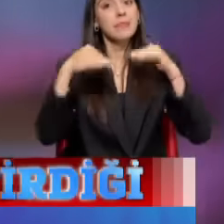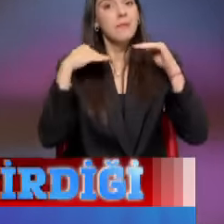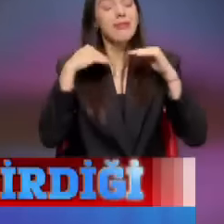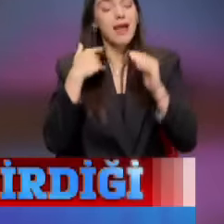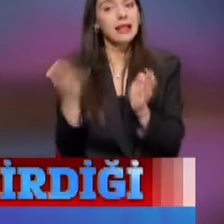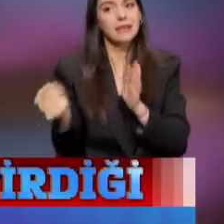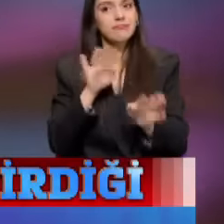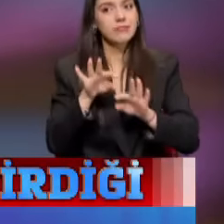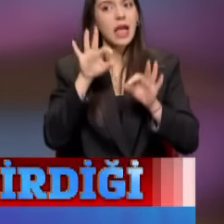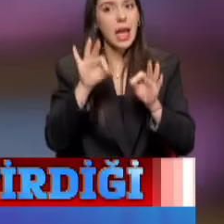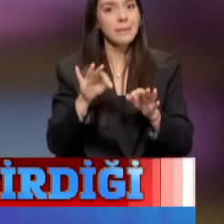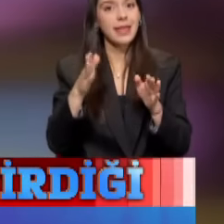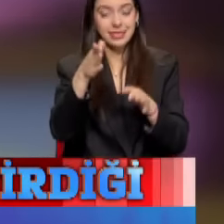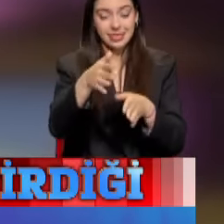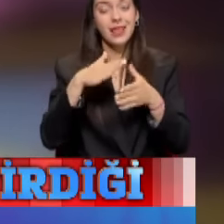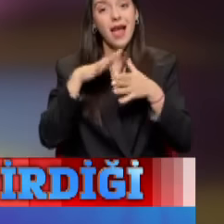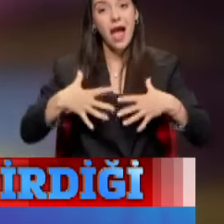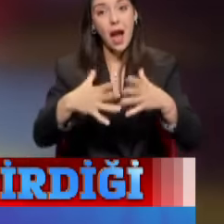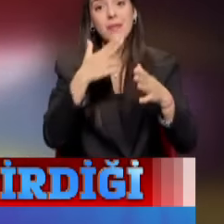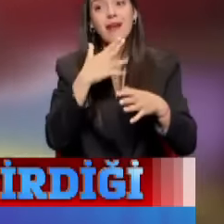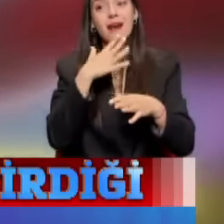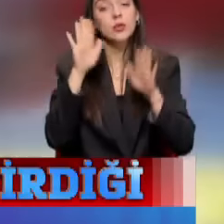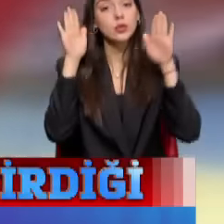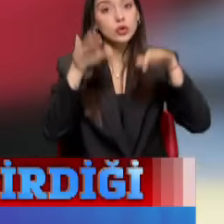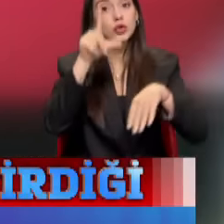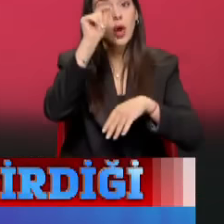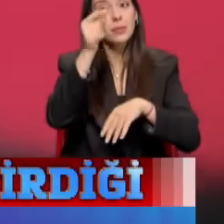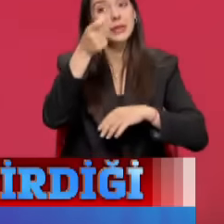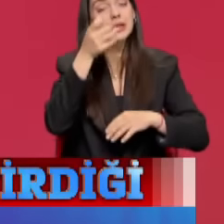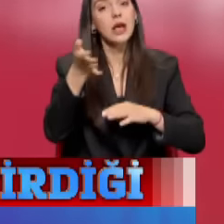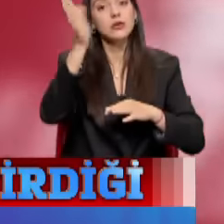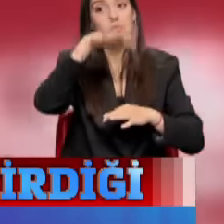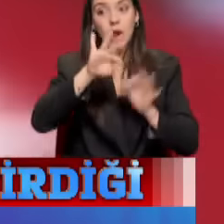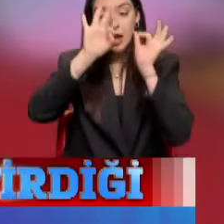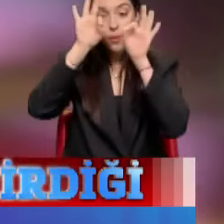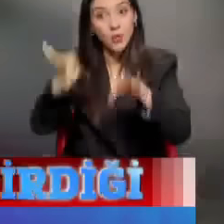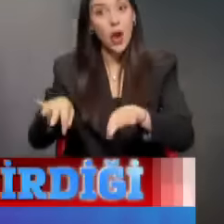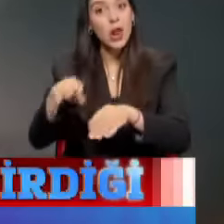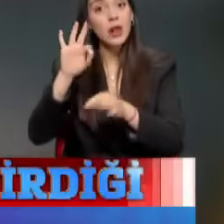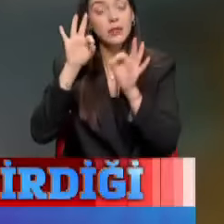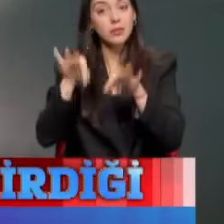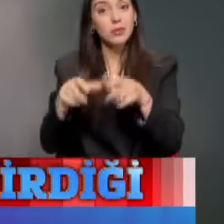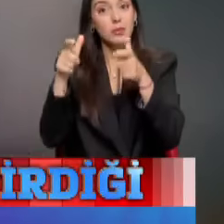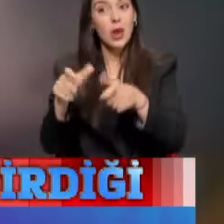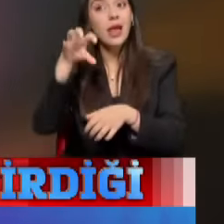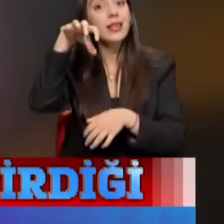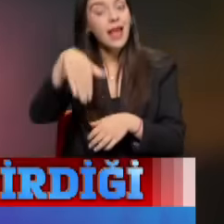sedyeye alınan hamile kadın düştükten 11 saat sonra ulaşımın olduğu bölgeye indirilebilecek